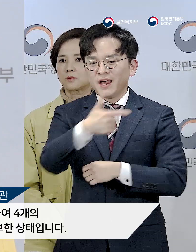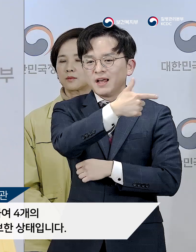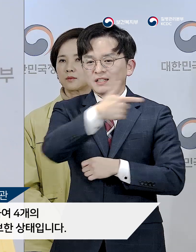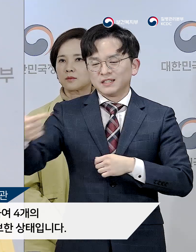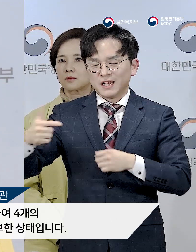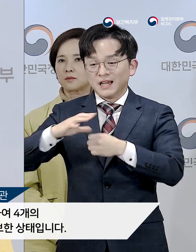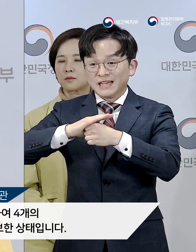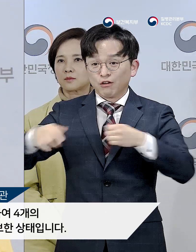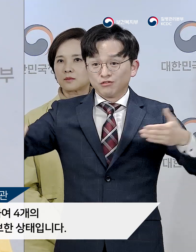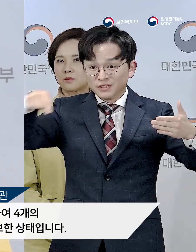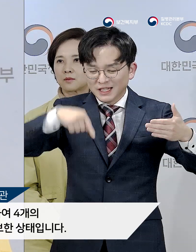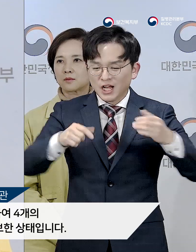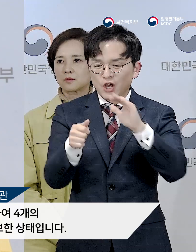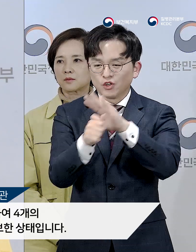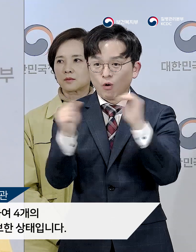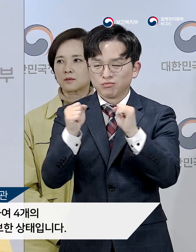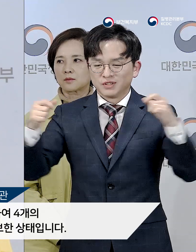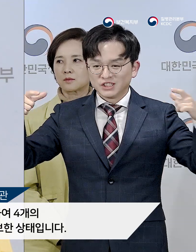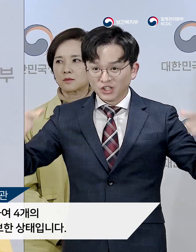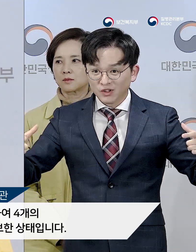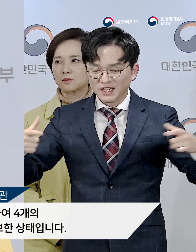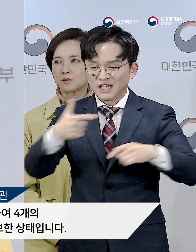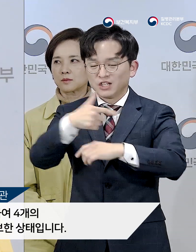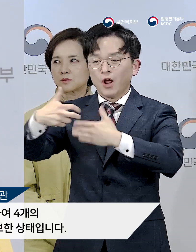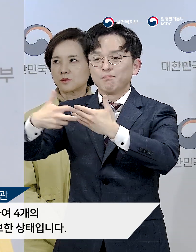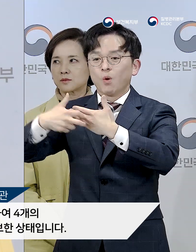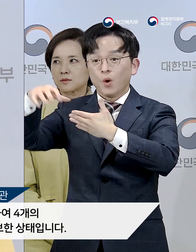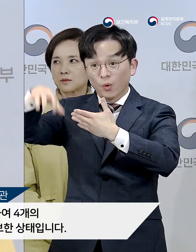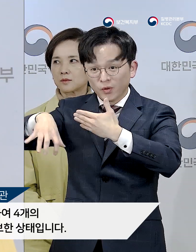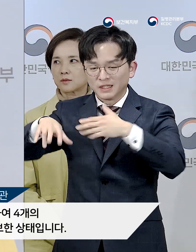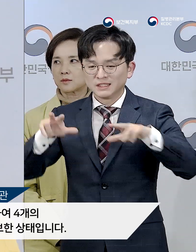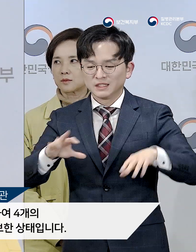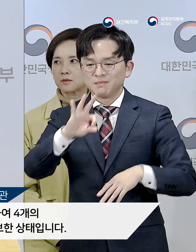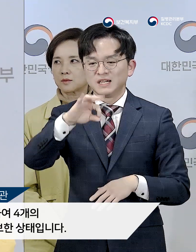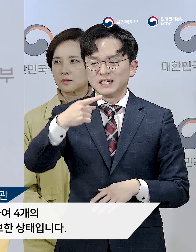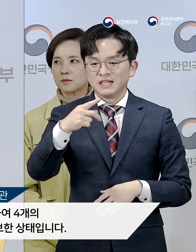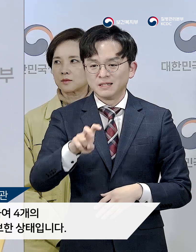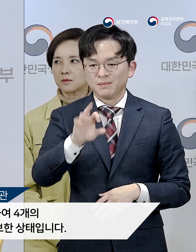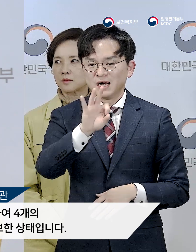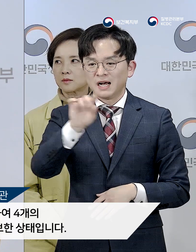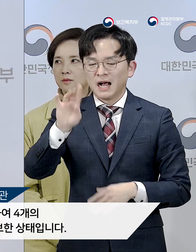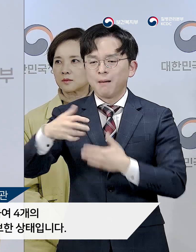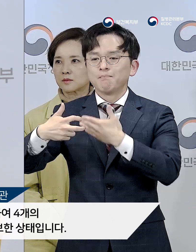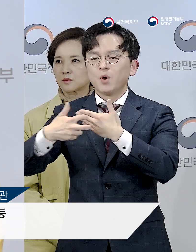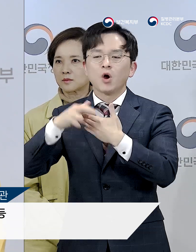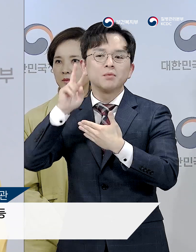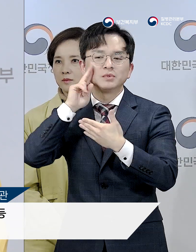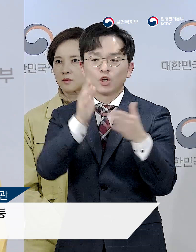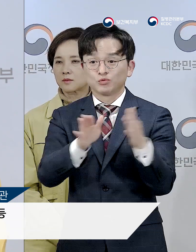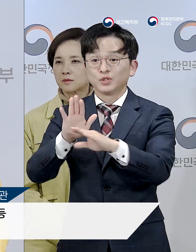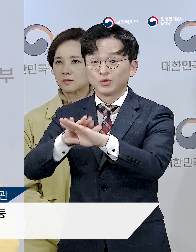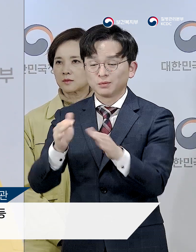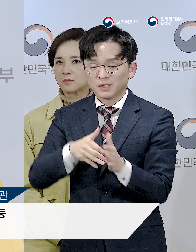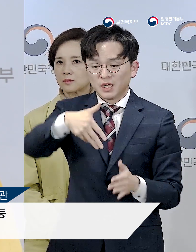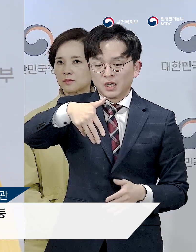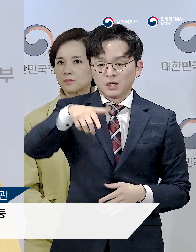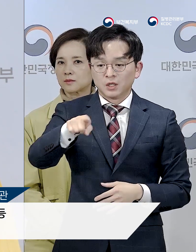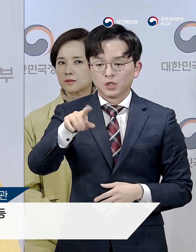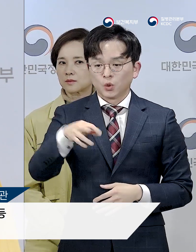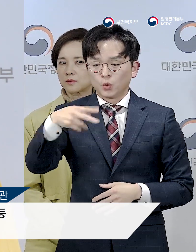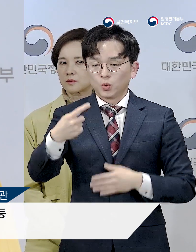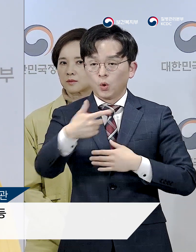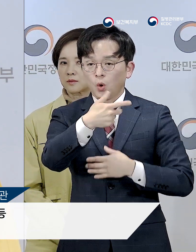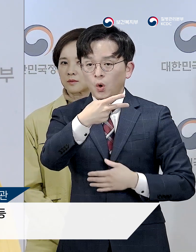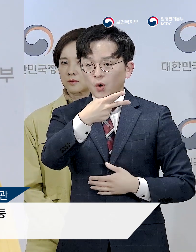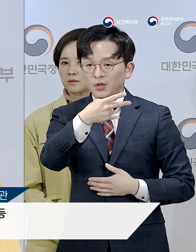전담병원에 최대 900개의 입원 병상을 확보한 상태입니다. 청도 대남병원은